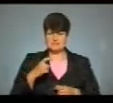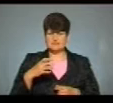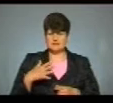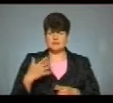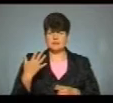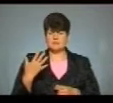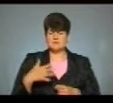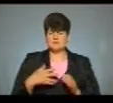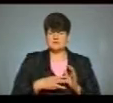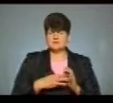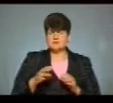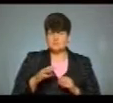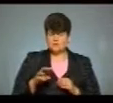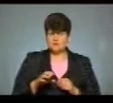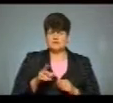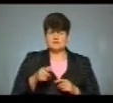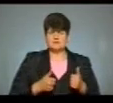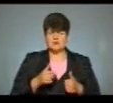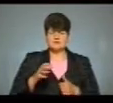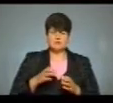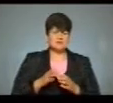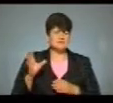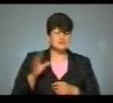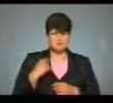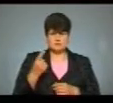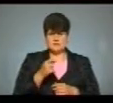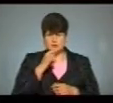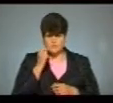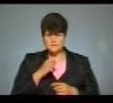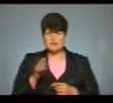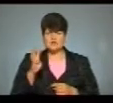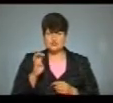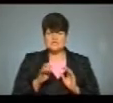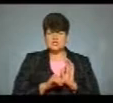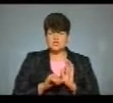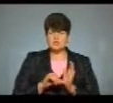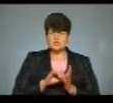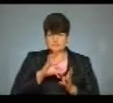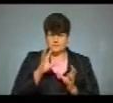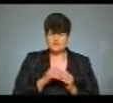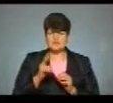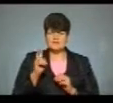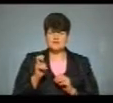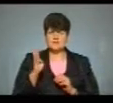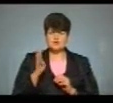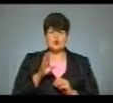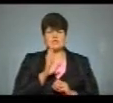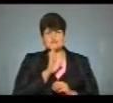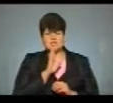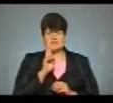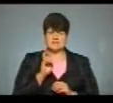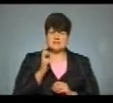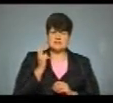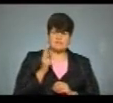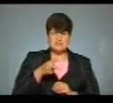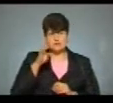секунд. У Луцьку змагаються команди з усіх областей України. Всього це 460 учасників, з них 240 дівчат і 220